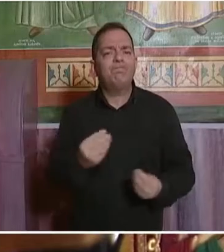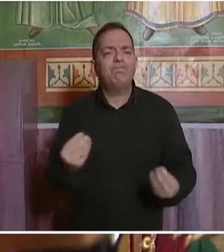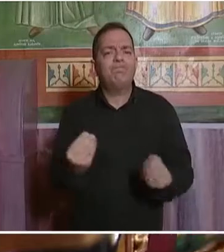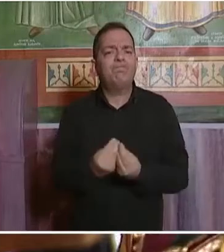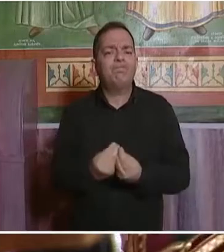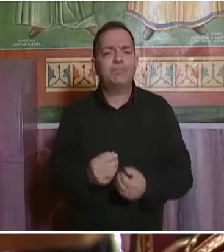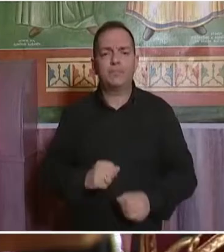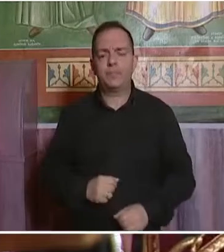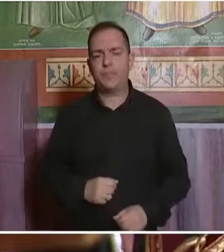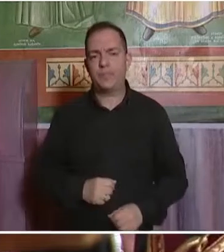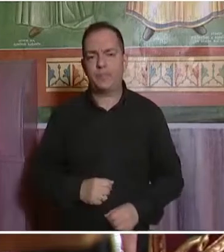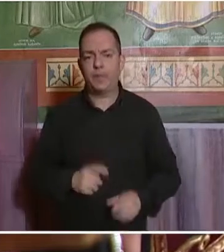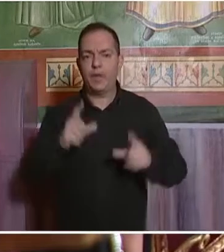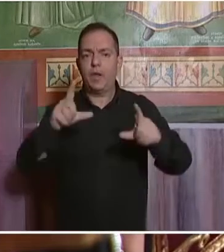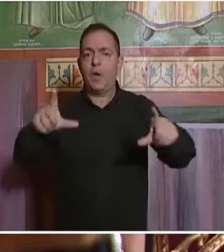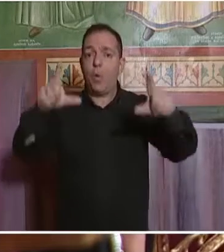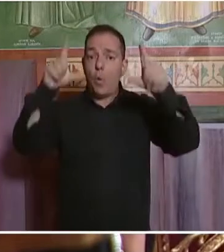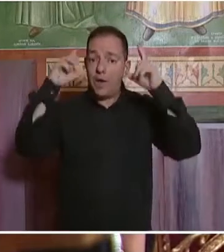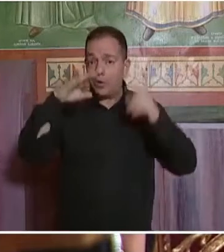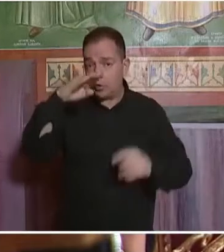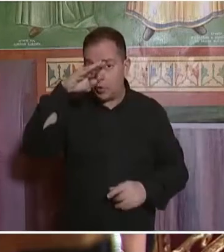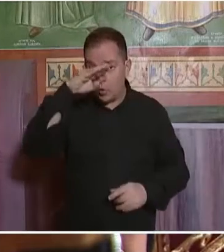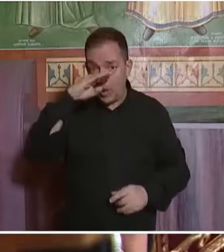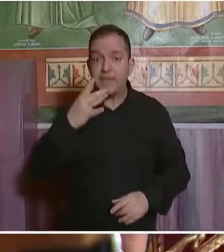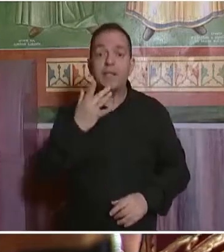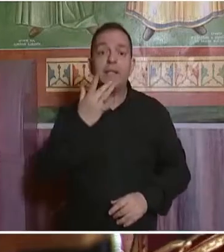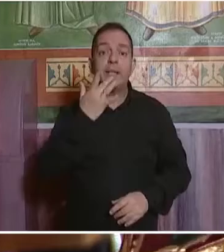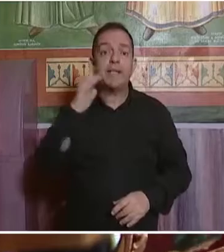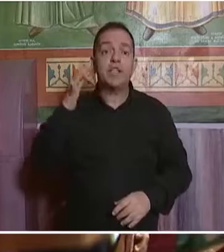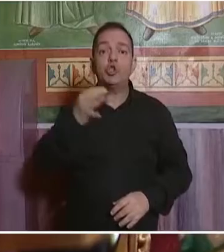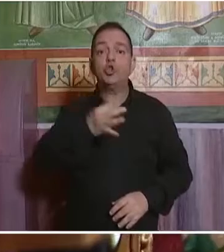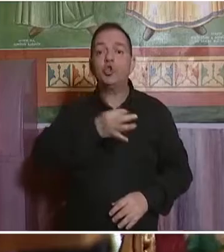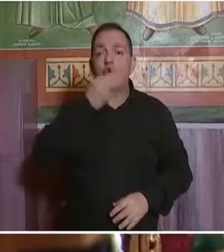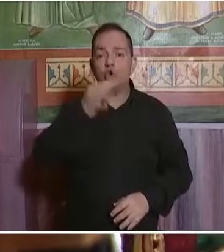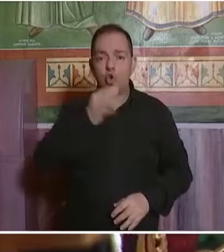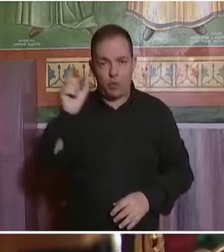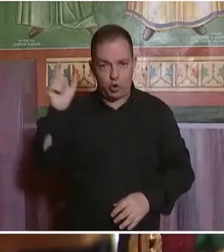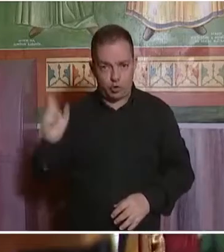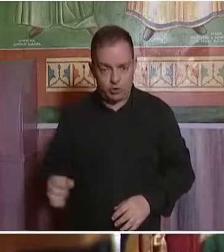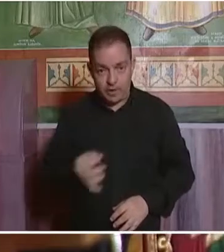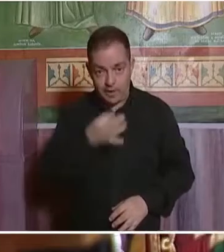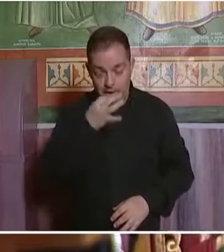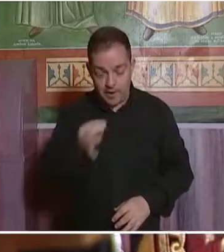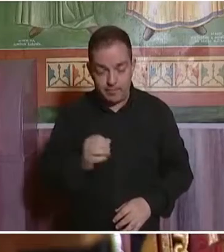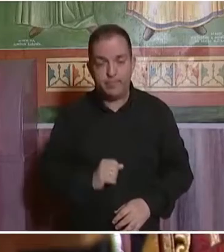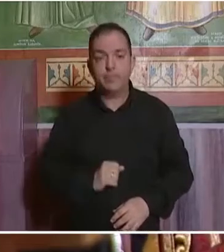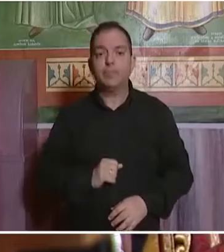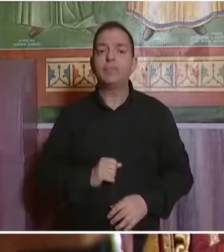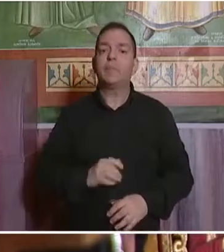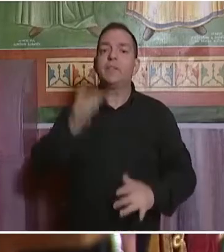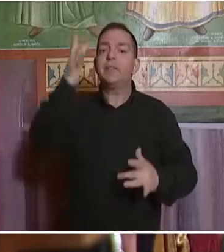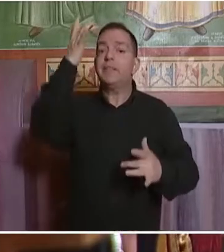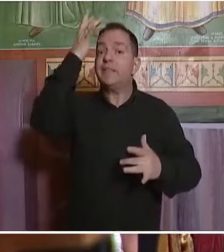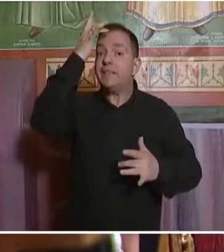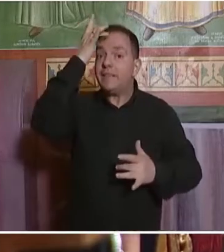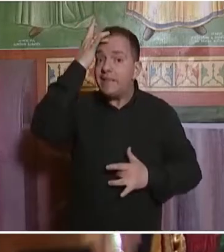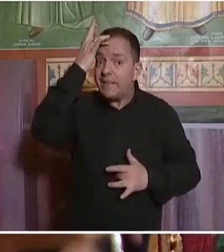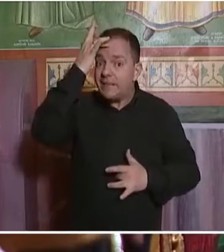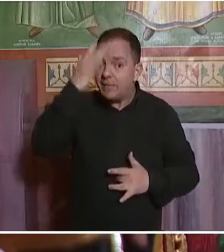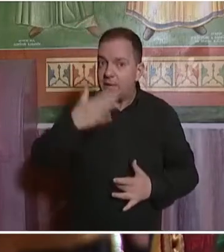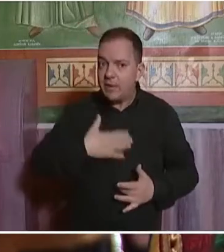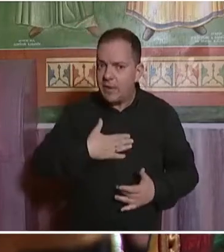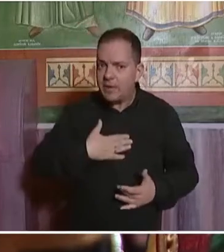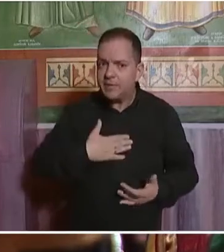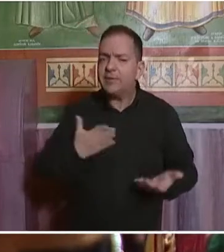Ο Άγιος Ιωάννης ο Χρυσόστομος μας λέγει ότι είναι η συνείδησή μας